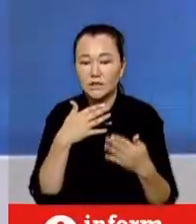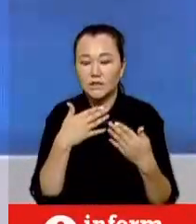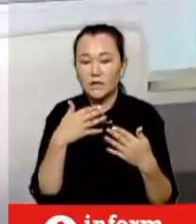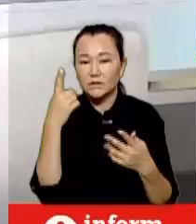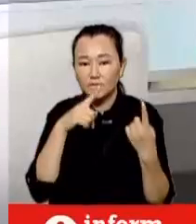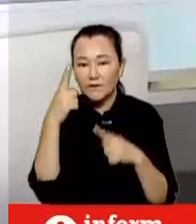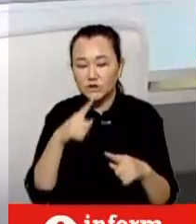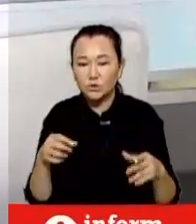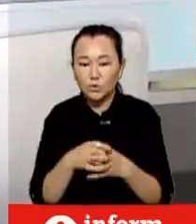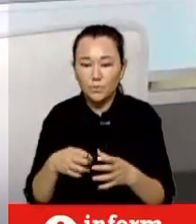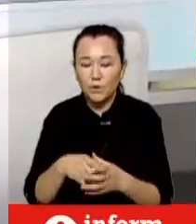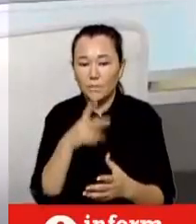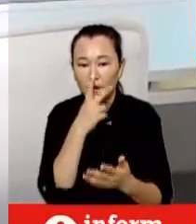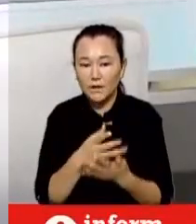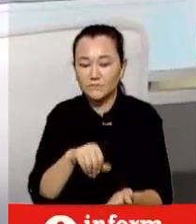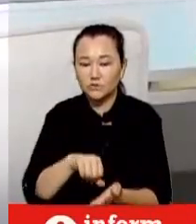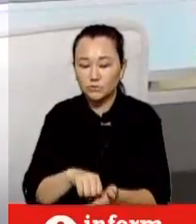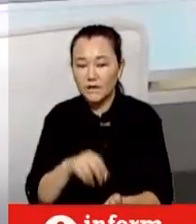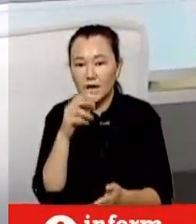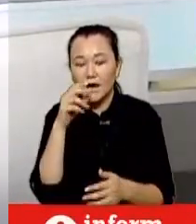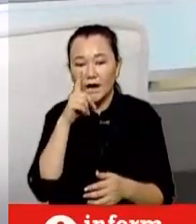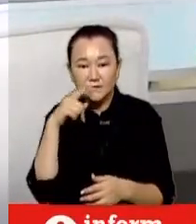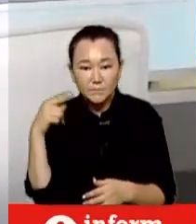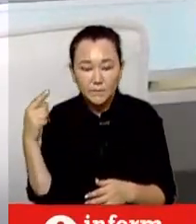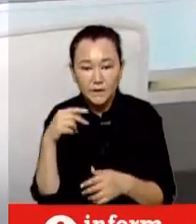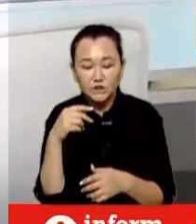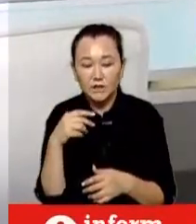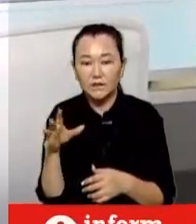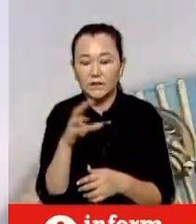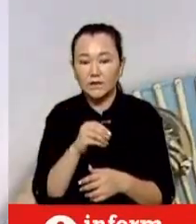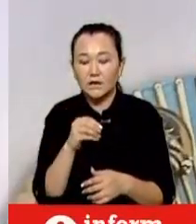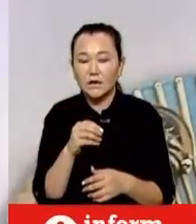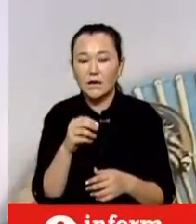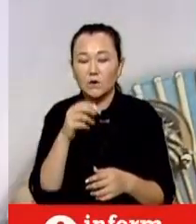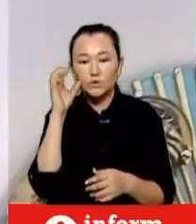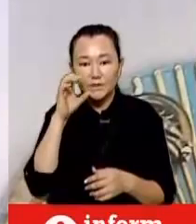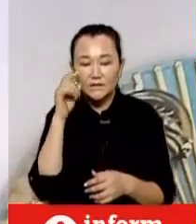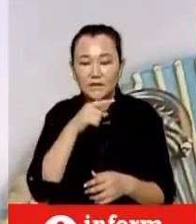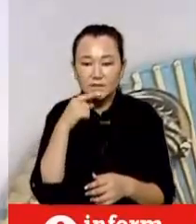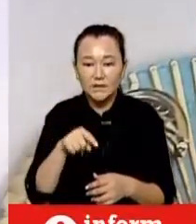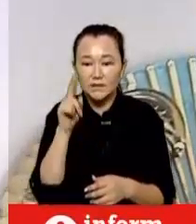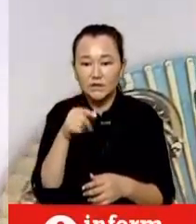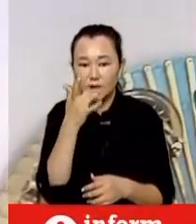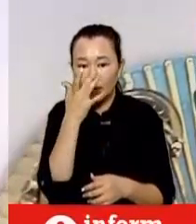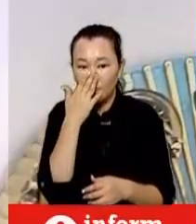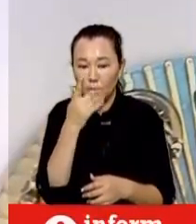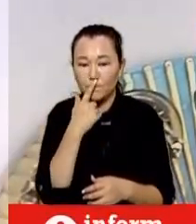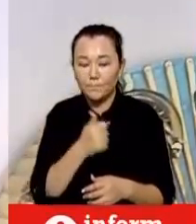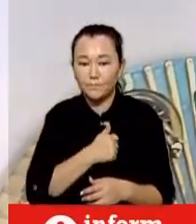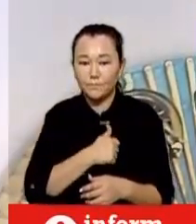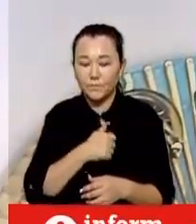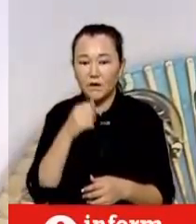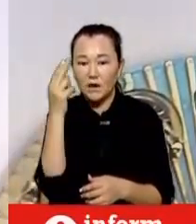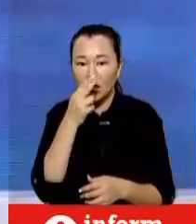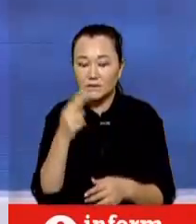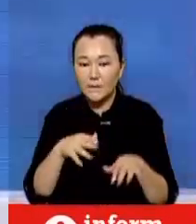тобы өнер көрсетеді. Олар Әзербайжан, Үндістан, Қытай, Ресей, Түркия мен Өзбекстан. Ең арасы тіпті Жапониялық әскерлер